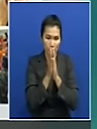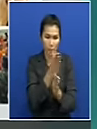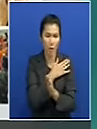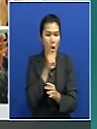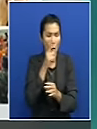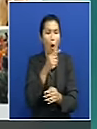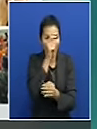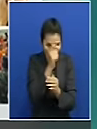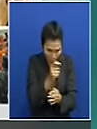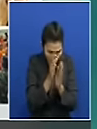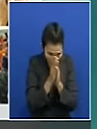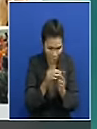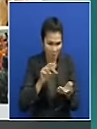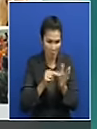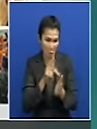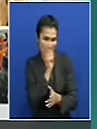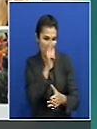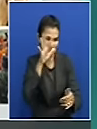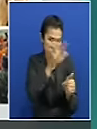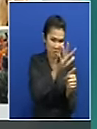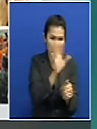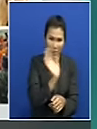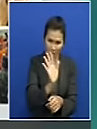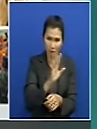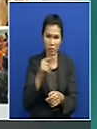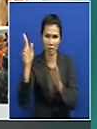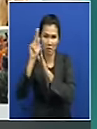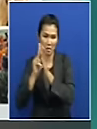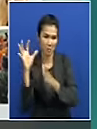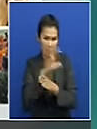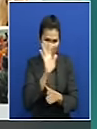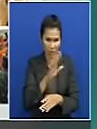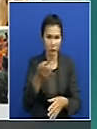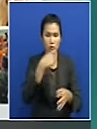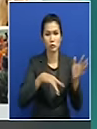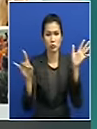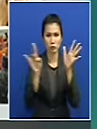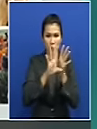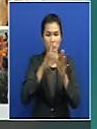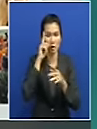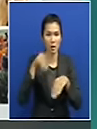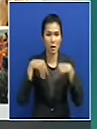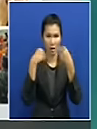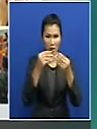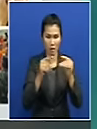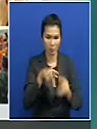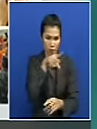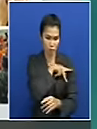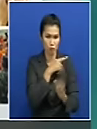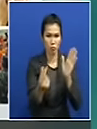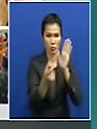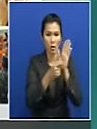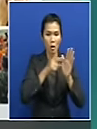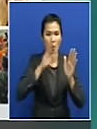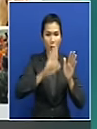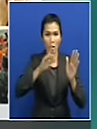พเอื้อเฟื้อไม่ข่มขู่คุกคามคณะสงฆ์ด้วยการใช้กฎหมายสุดท้ายคือให้บรรจุพระพุทธศาสนาเป็นศาสน